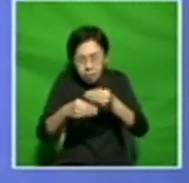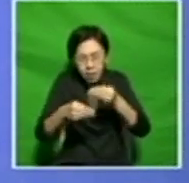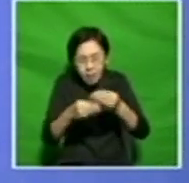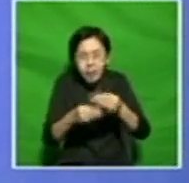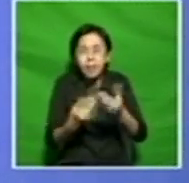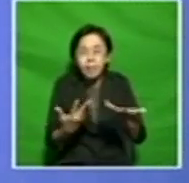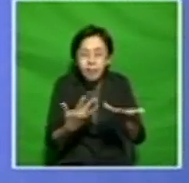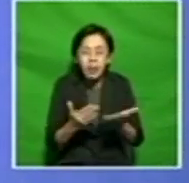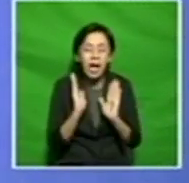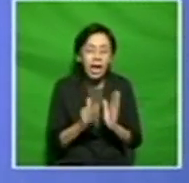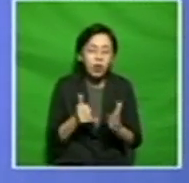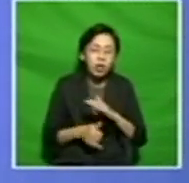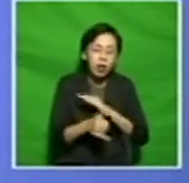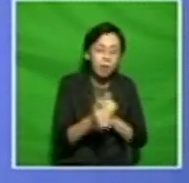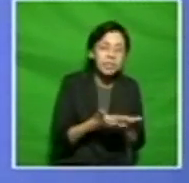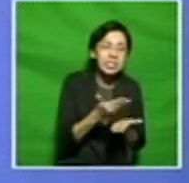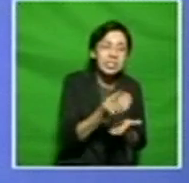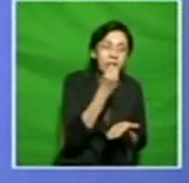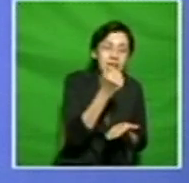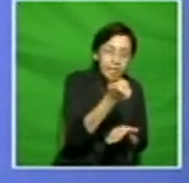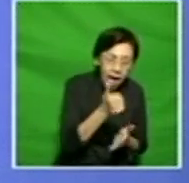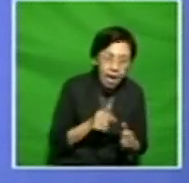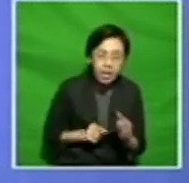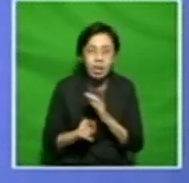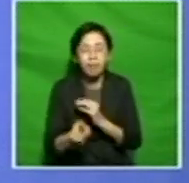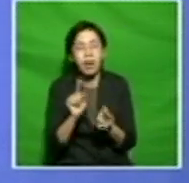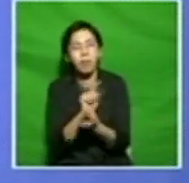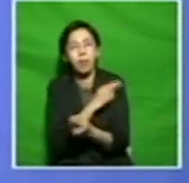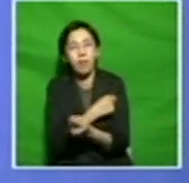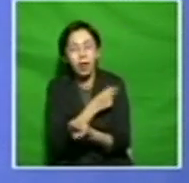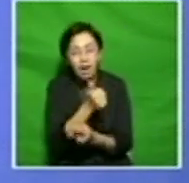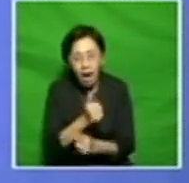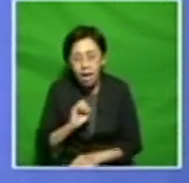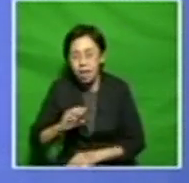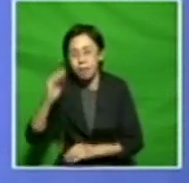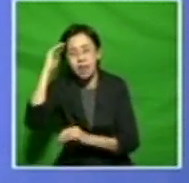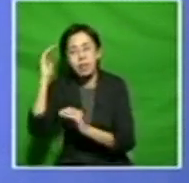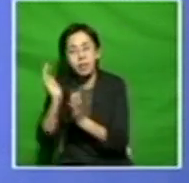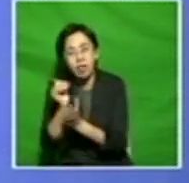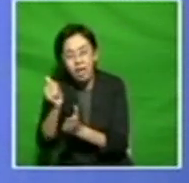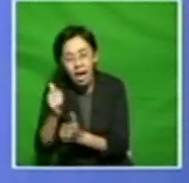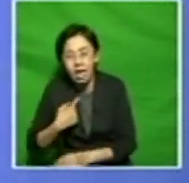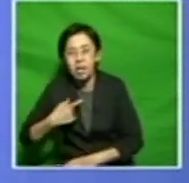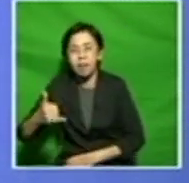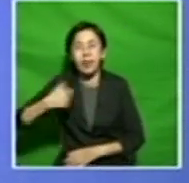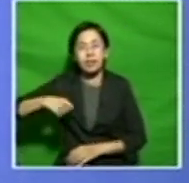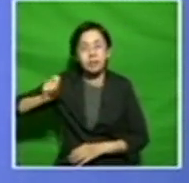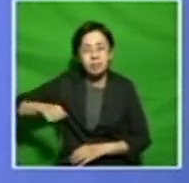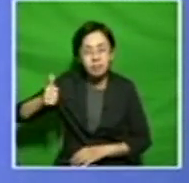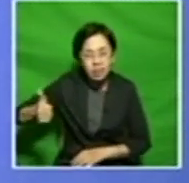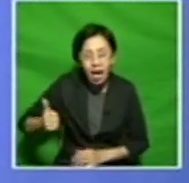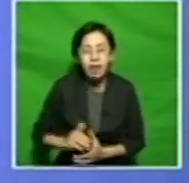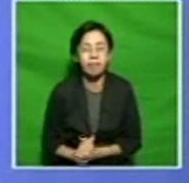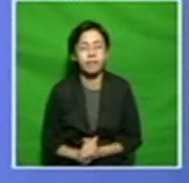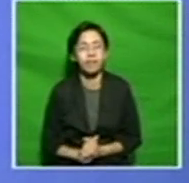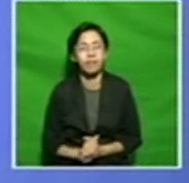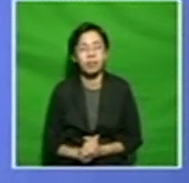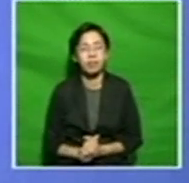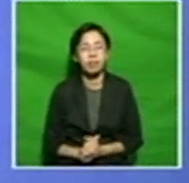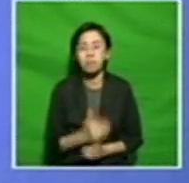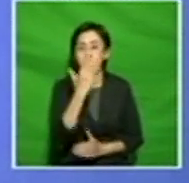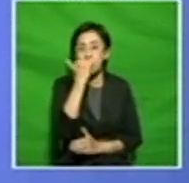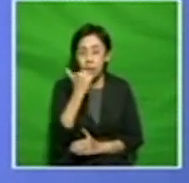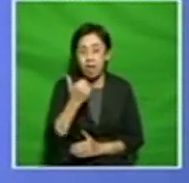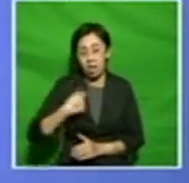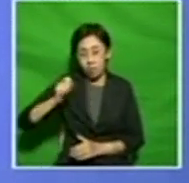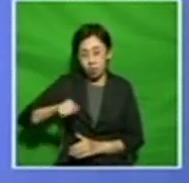ให้ซื้อหาอาหารได้ไปหาหมอได้ไปแจ้งความตำรวจได้ไปขึ้นศาลได้เพราะว่าคดีมัน